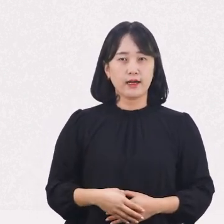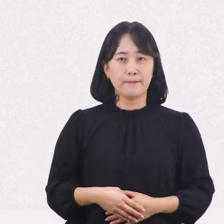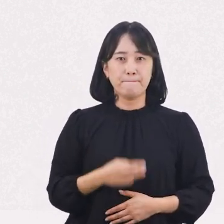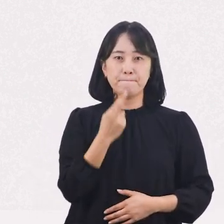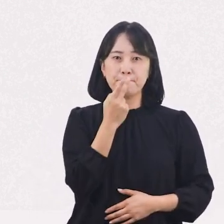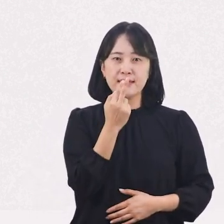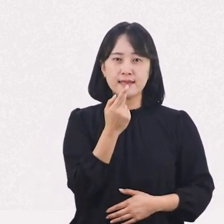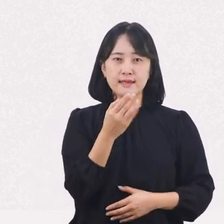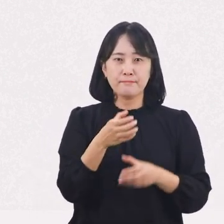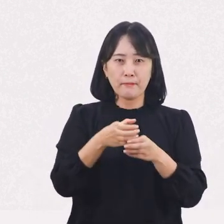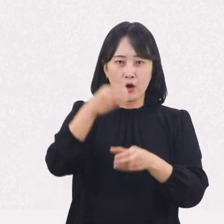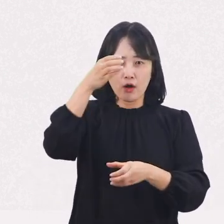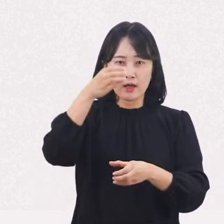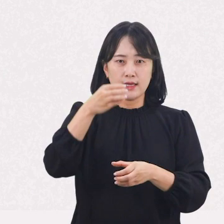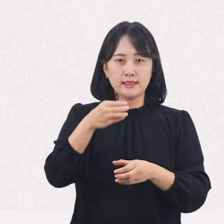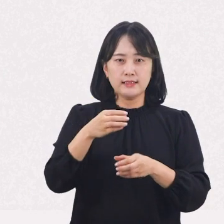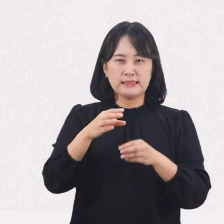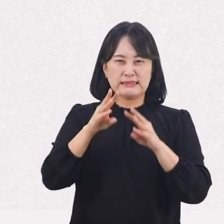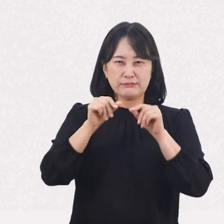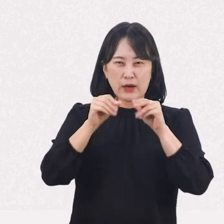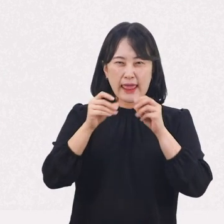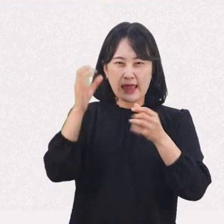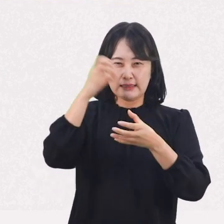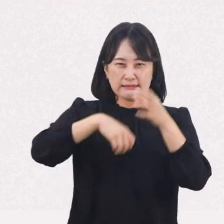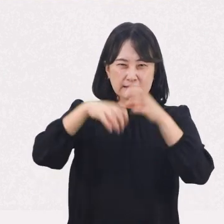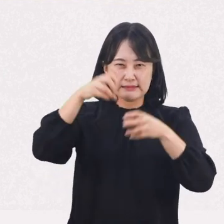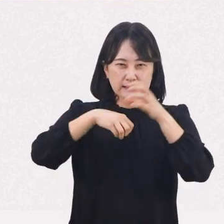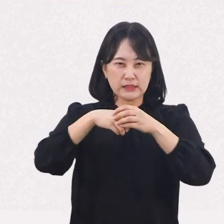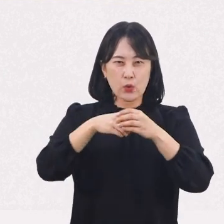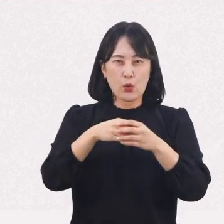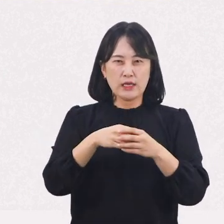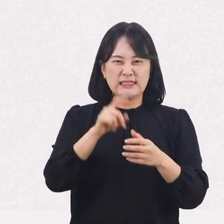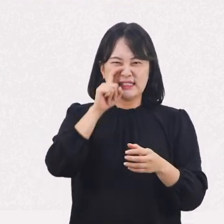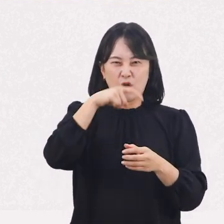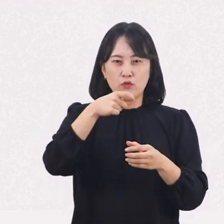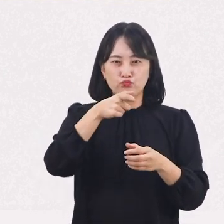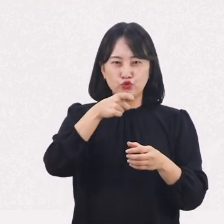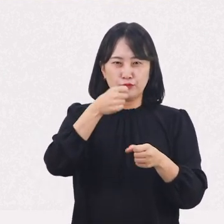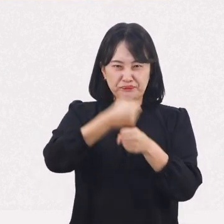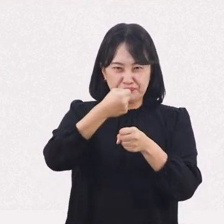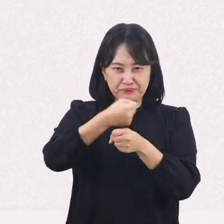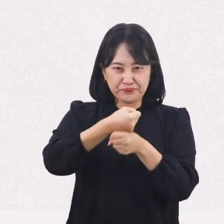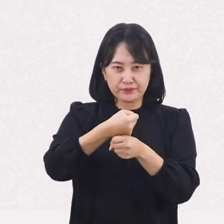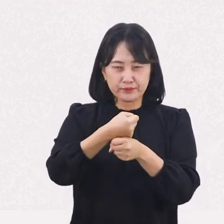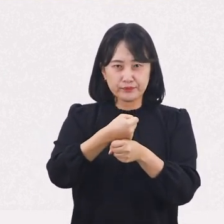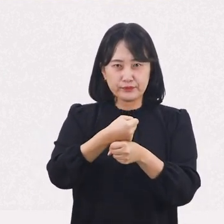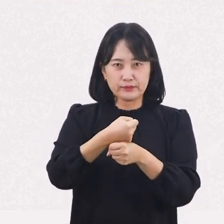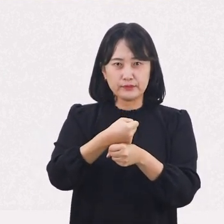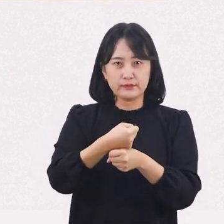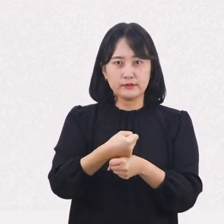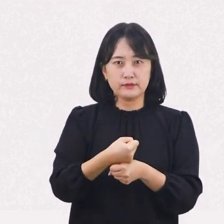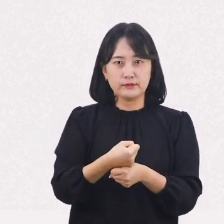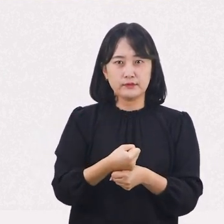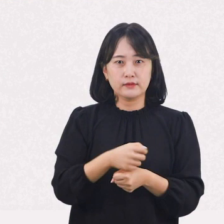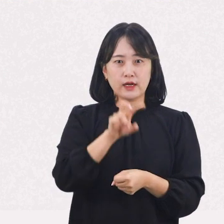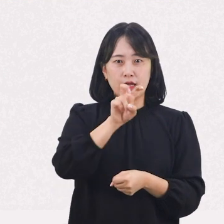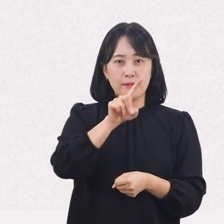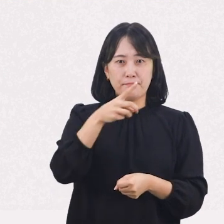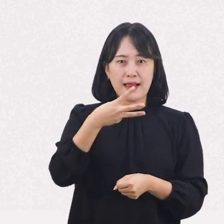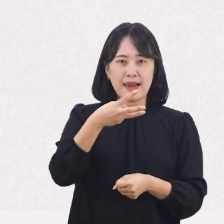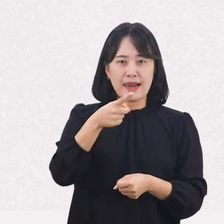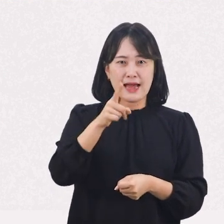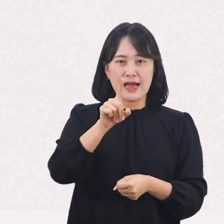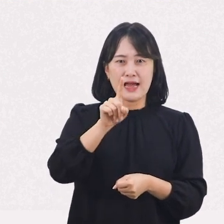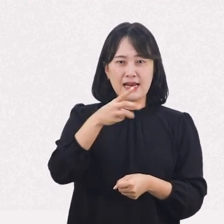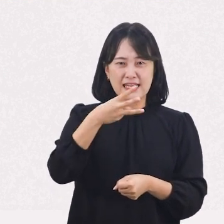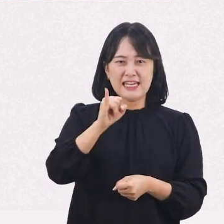빗물병에 진흙이나 모래 등을 담아 다양한 색의 오염된 물병을 만든 후 말라리아, 콜레라,